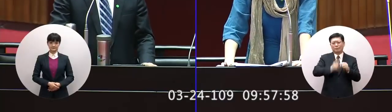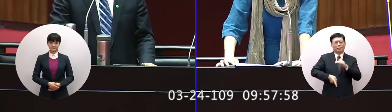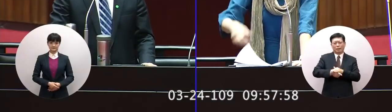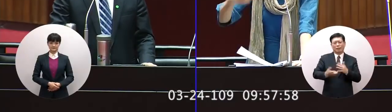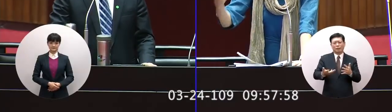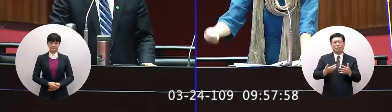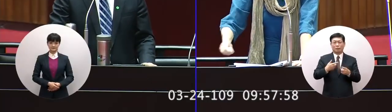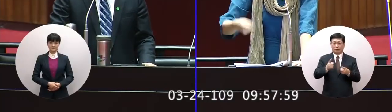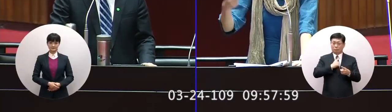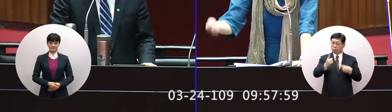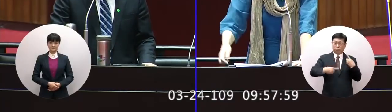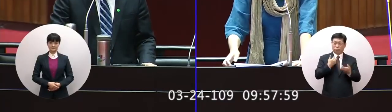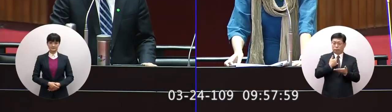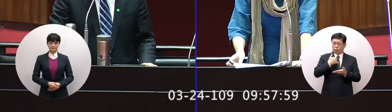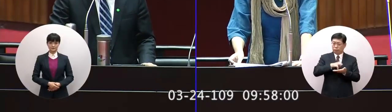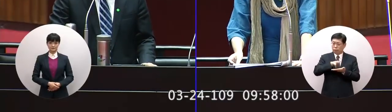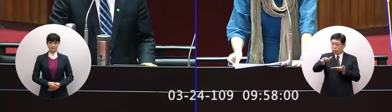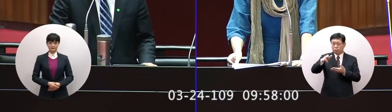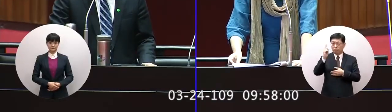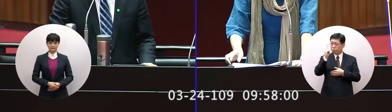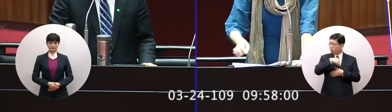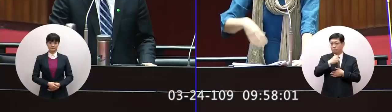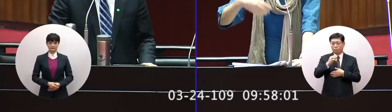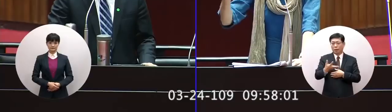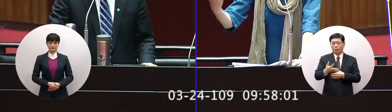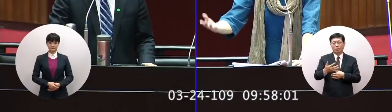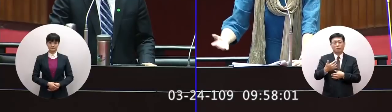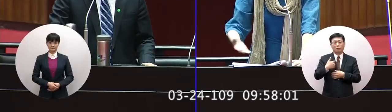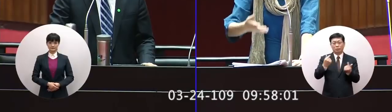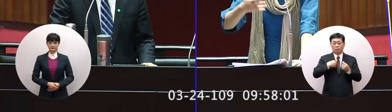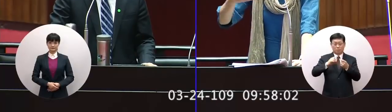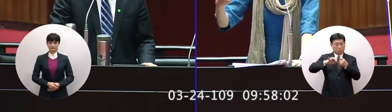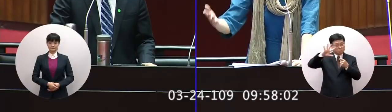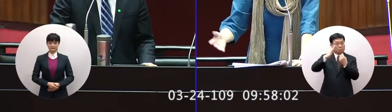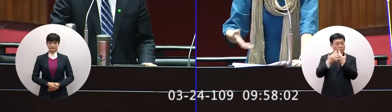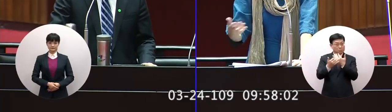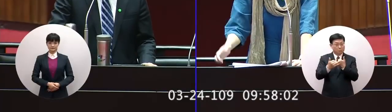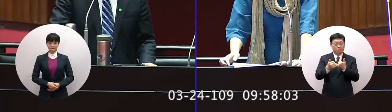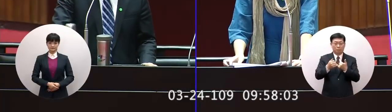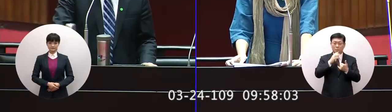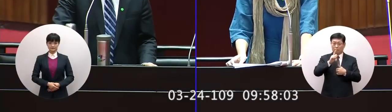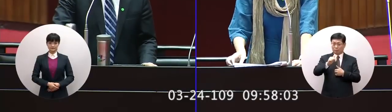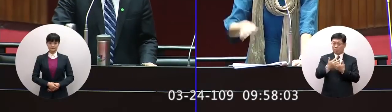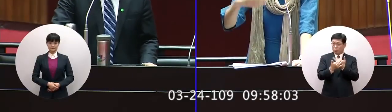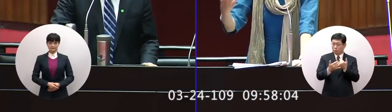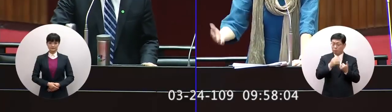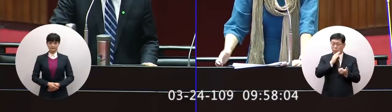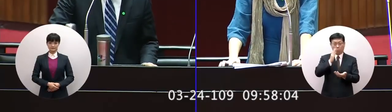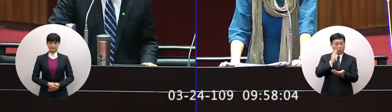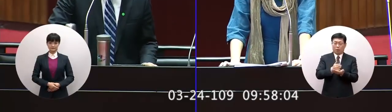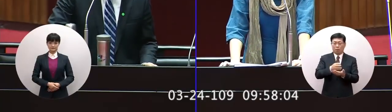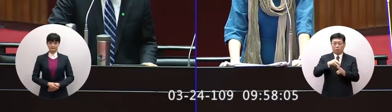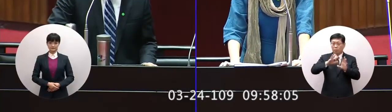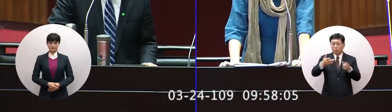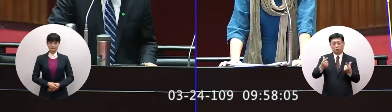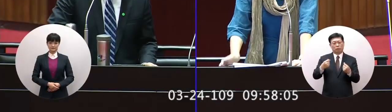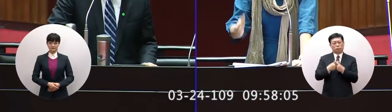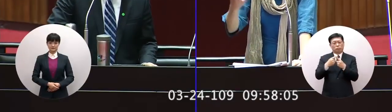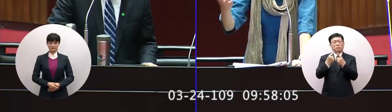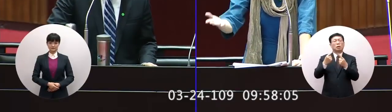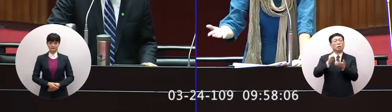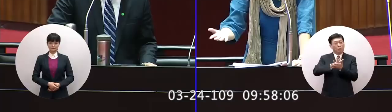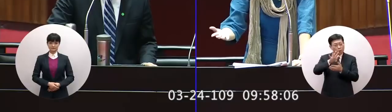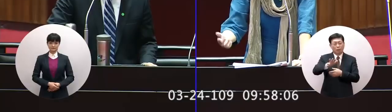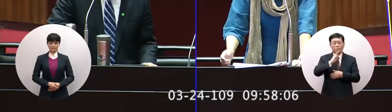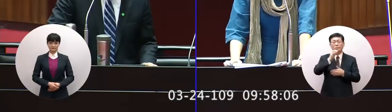违宪的规定。他有自由出国，他为什么不能够出国呢？我们说高中生啊、师生禁止出国，也引起很大的争议，最后就变成说